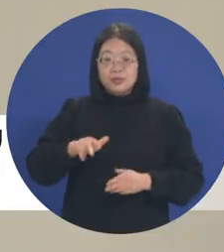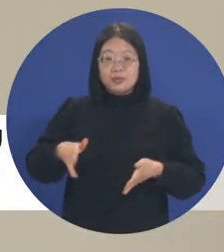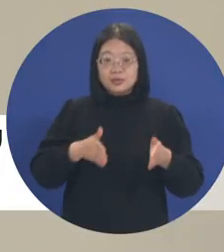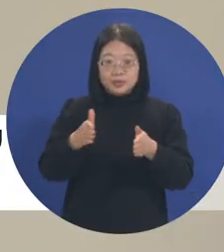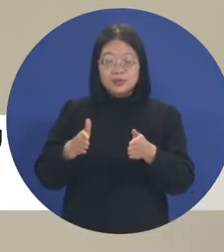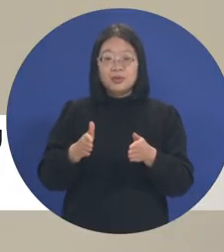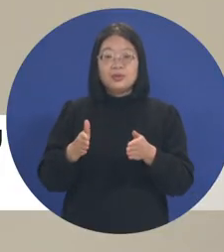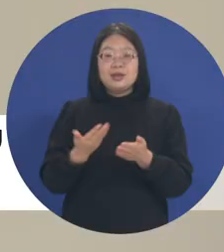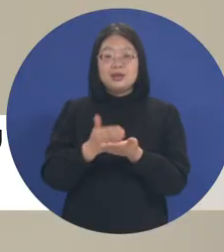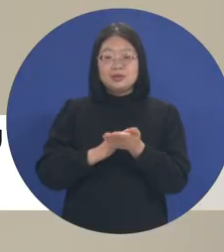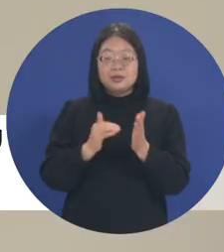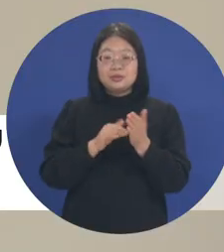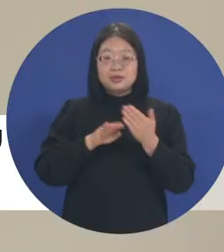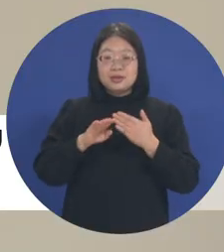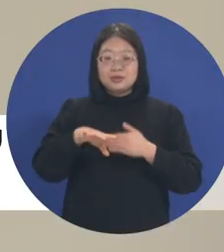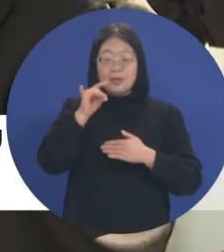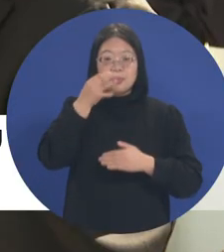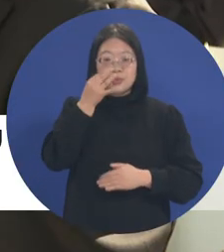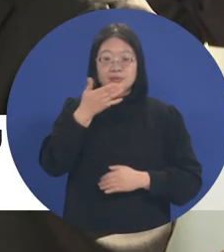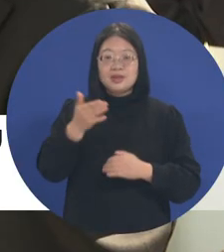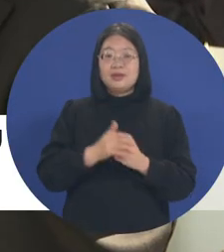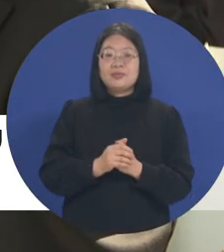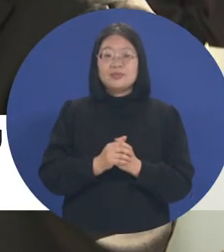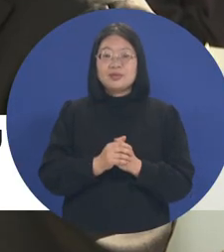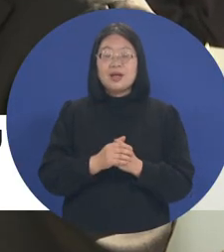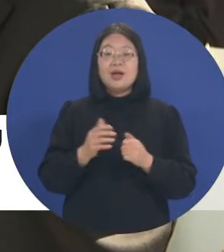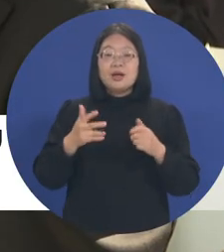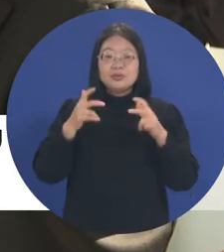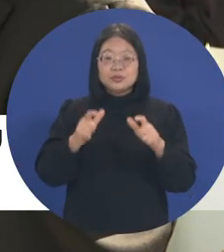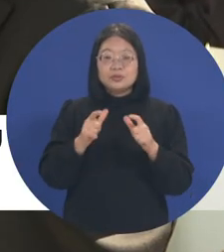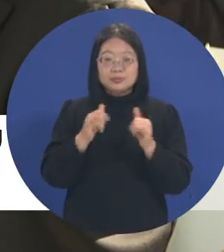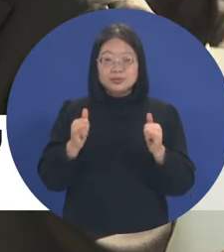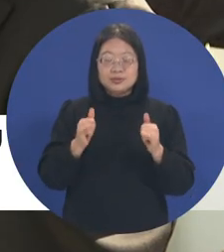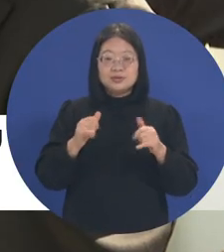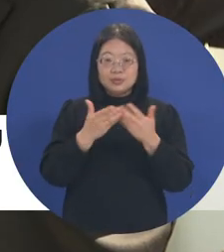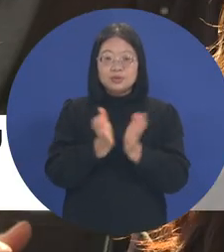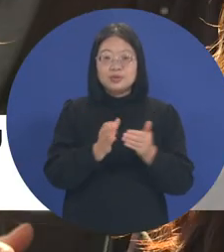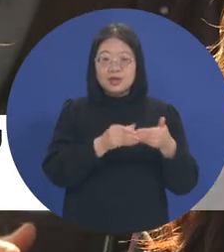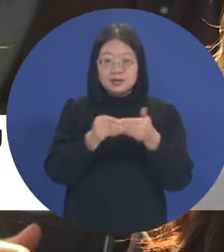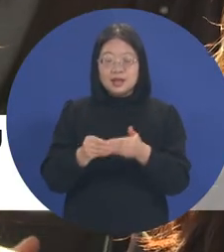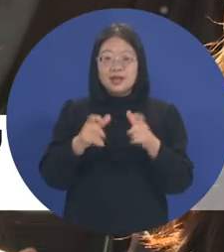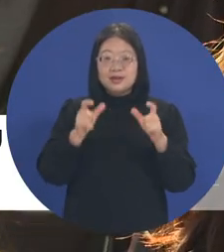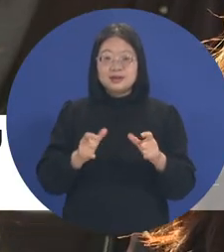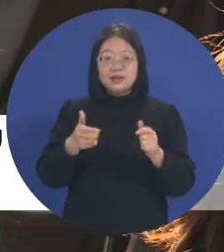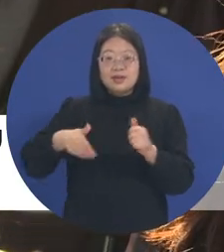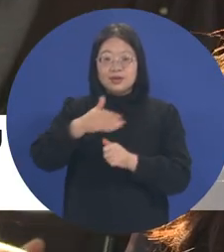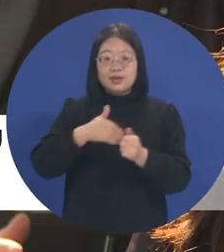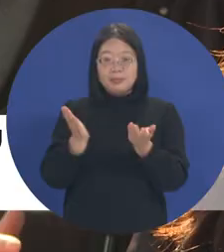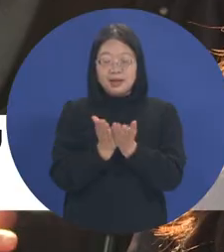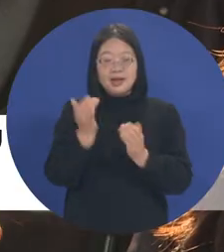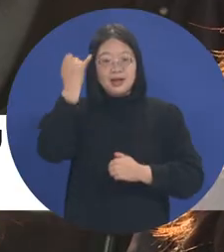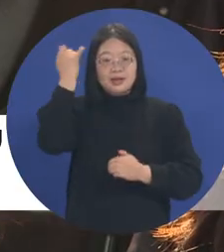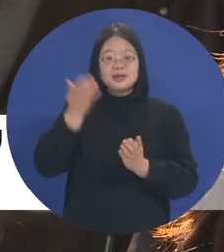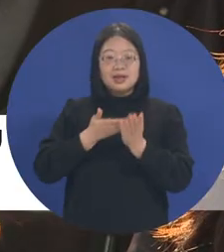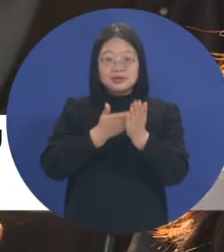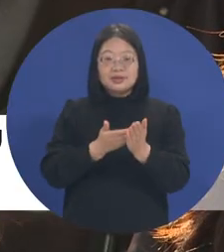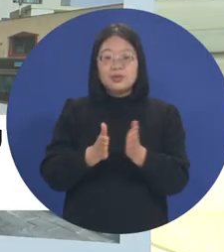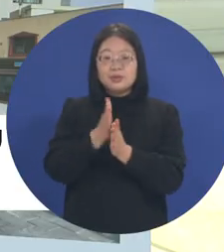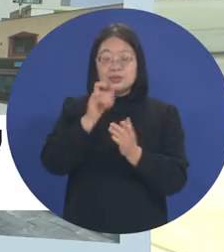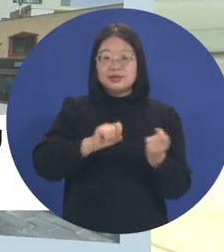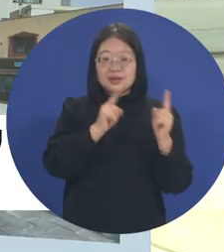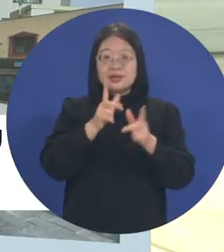첫선을 보였습니다. 경기 더드림 재생사업은 주민 공동체가 주도해서 지역 여건에 맞는 아이디어를